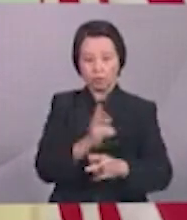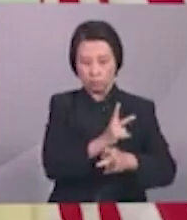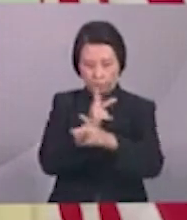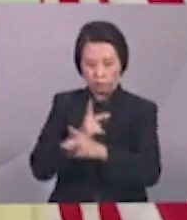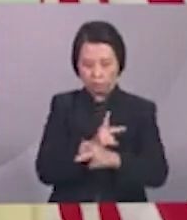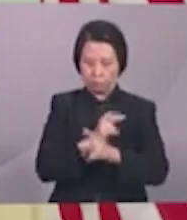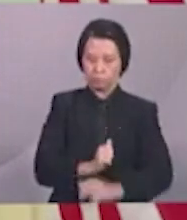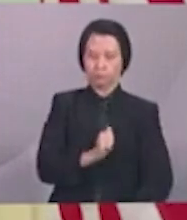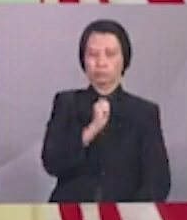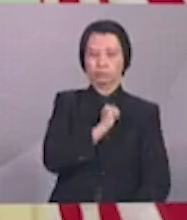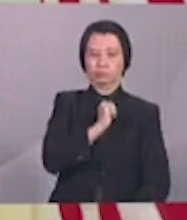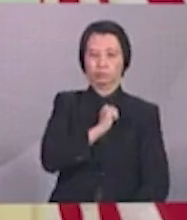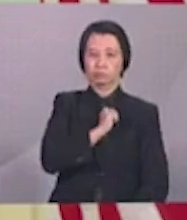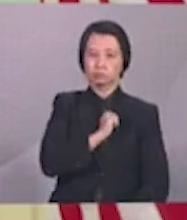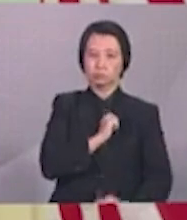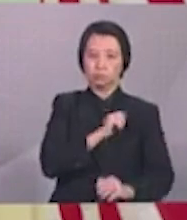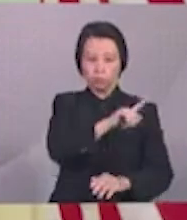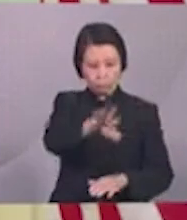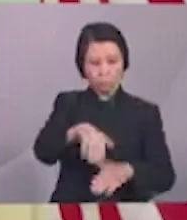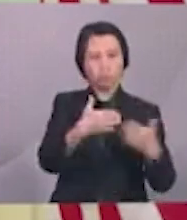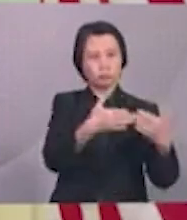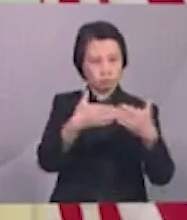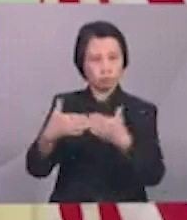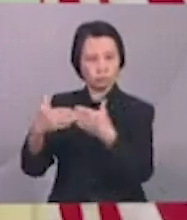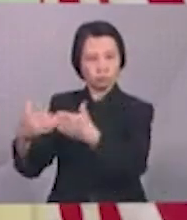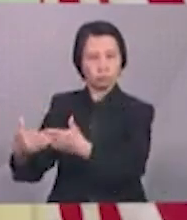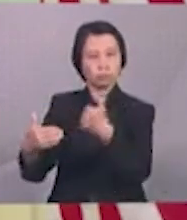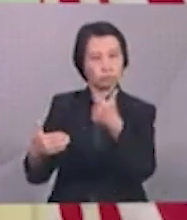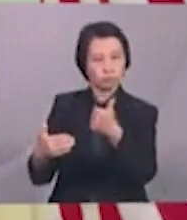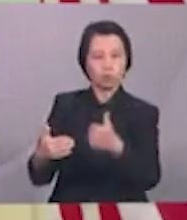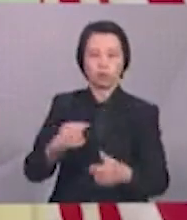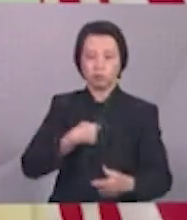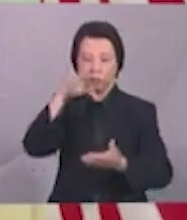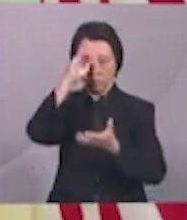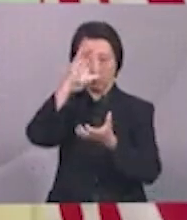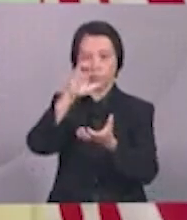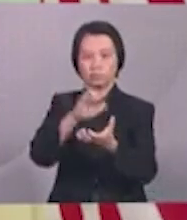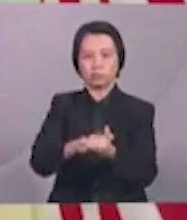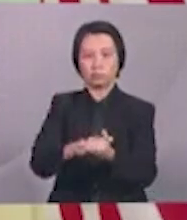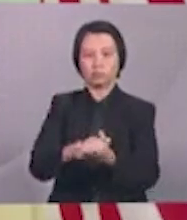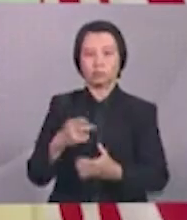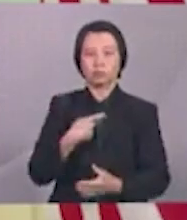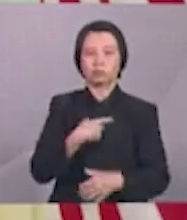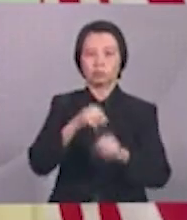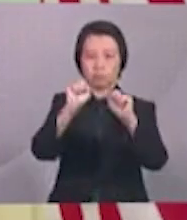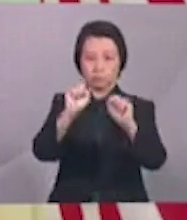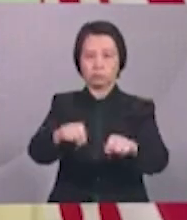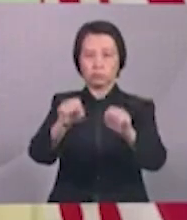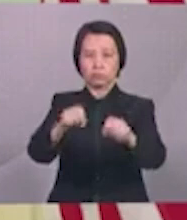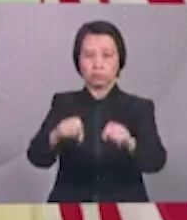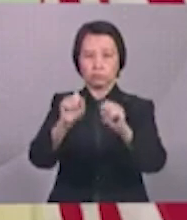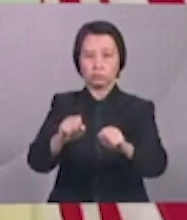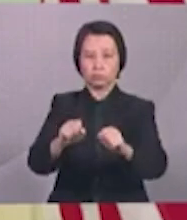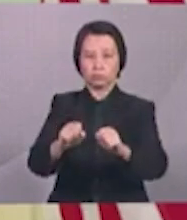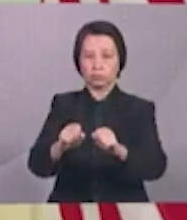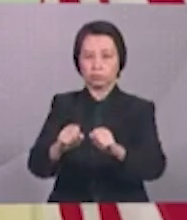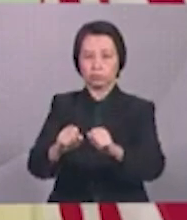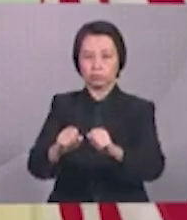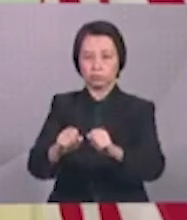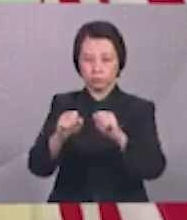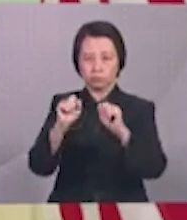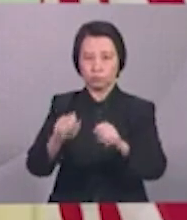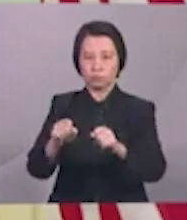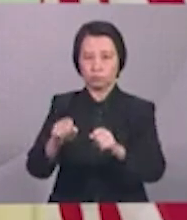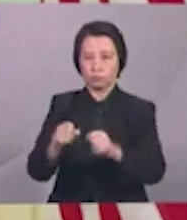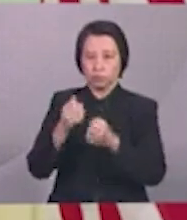ini diteruskan, saya percaya kita dapat mengekang